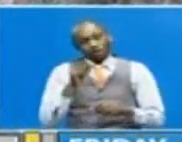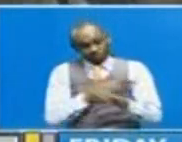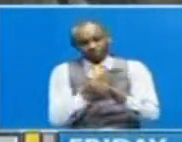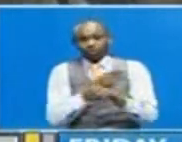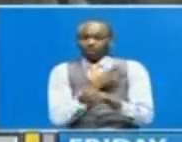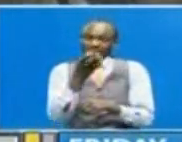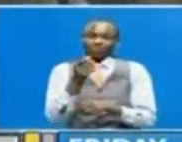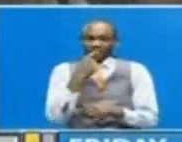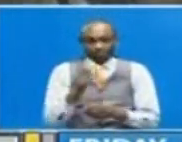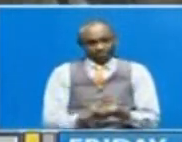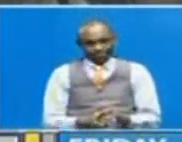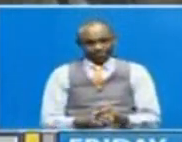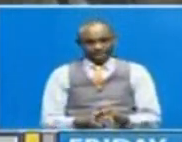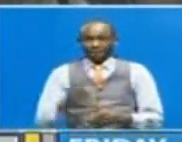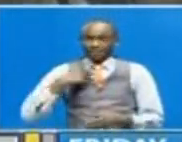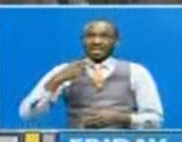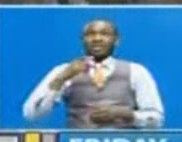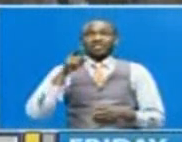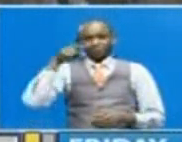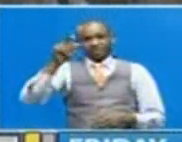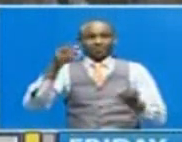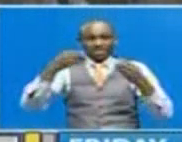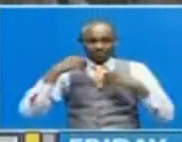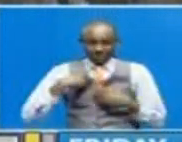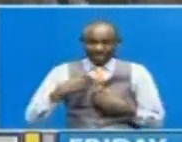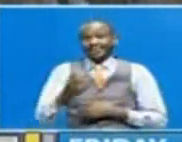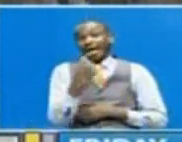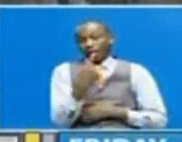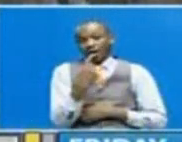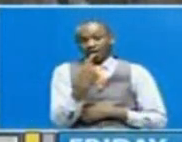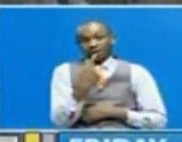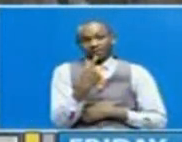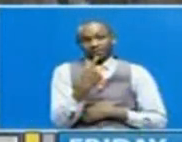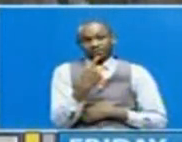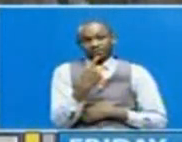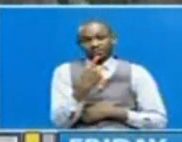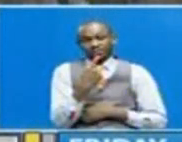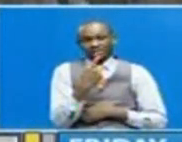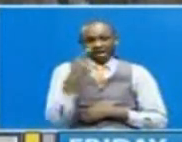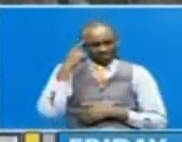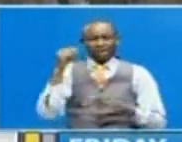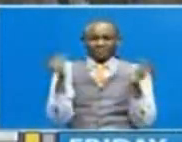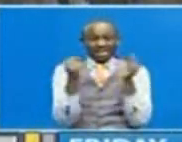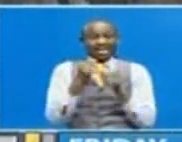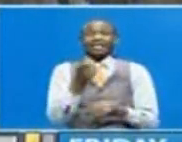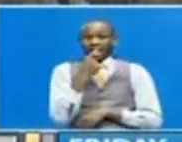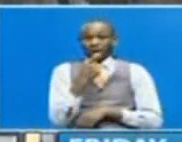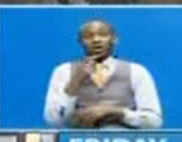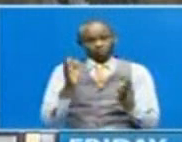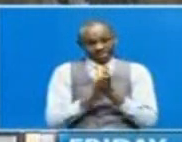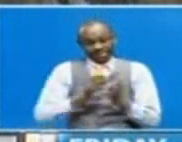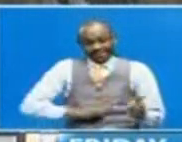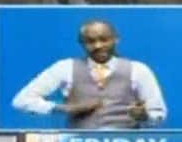woes. Sasa gapeo gapeo dawa ilikuwa saa malaria na